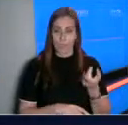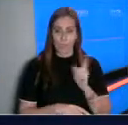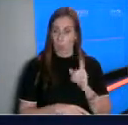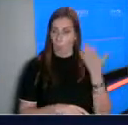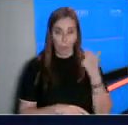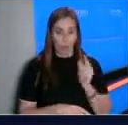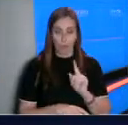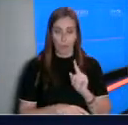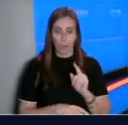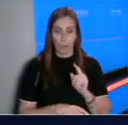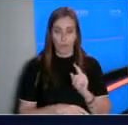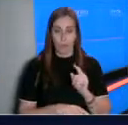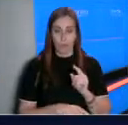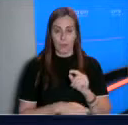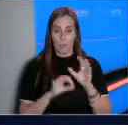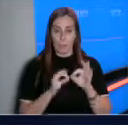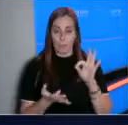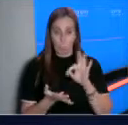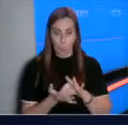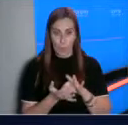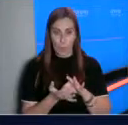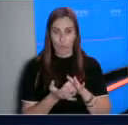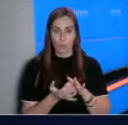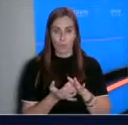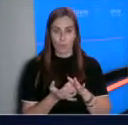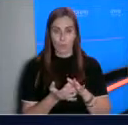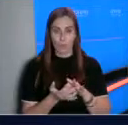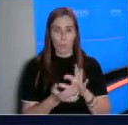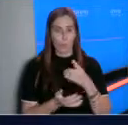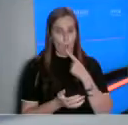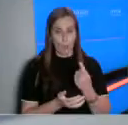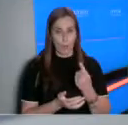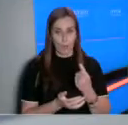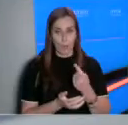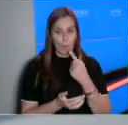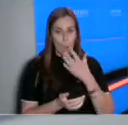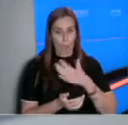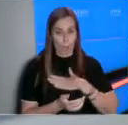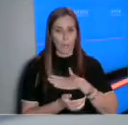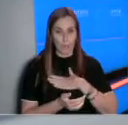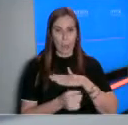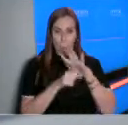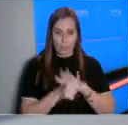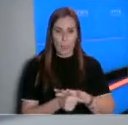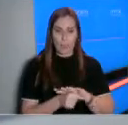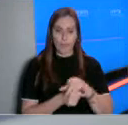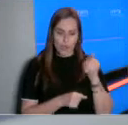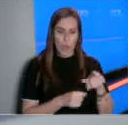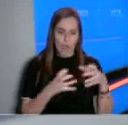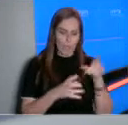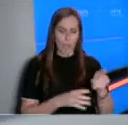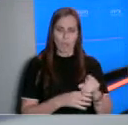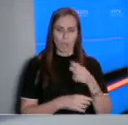לא היה ככה. ובעצם מאותו רגע... מזדהה איך? הוא אומר, אני לוביסט של דובי. כן, כן,